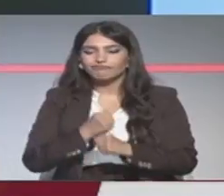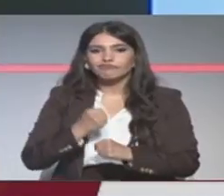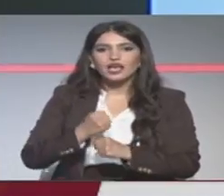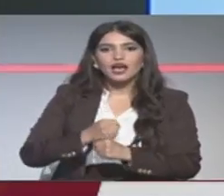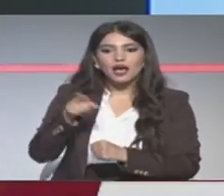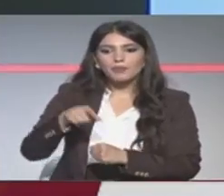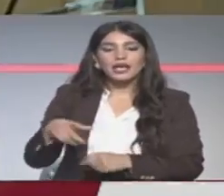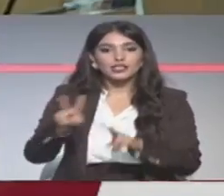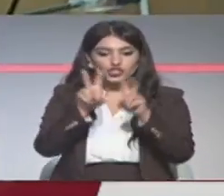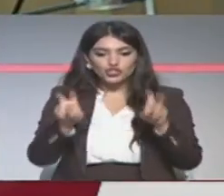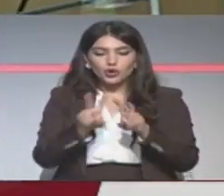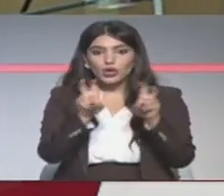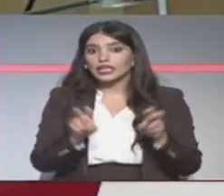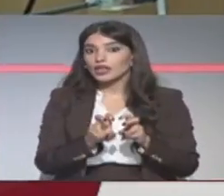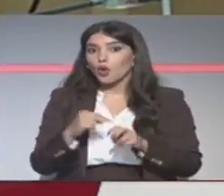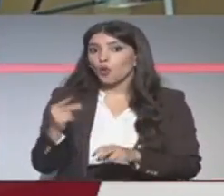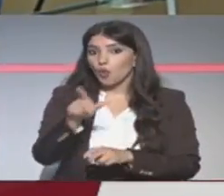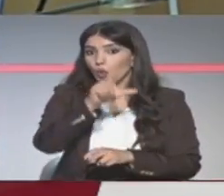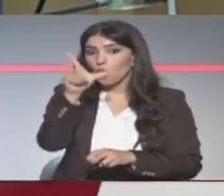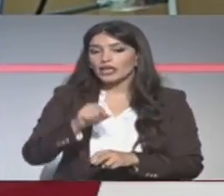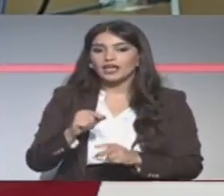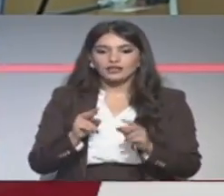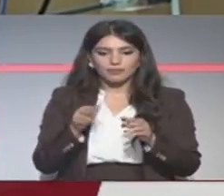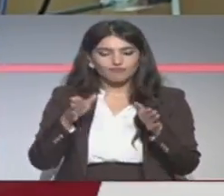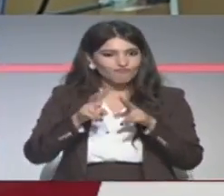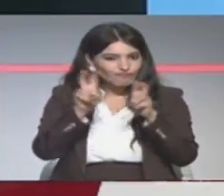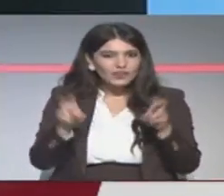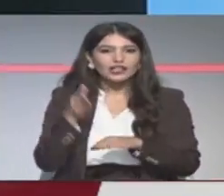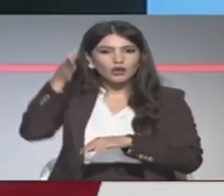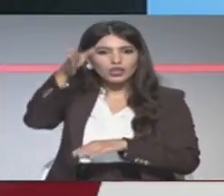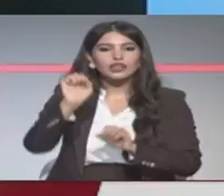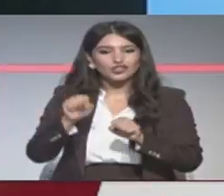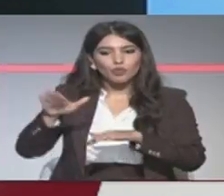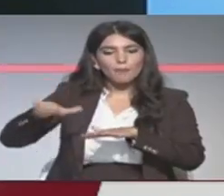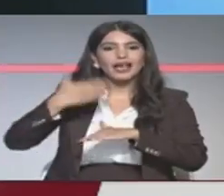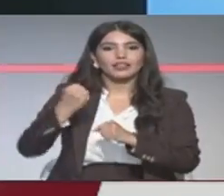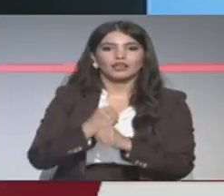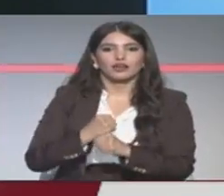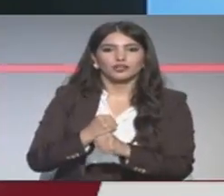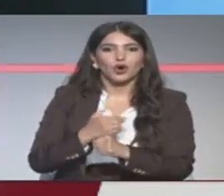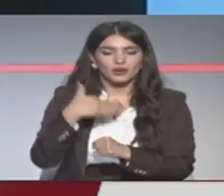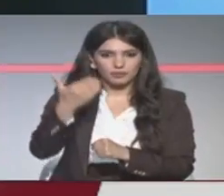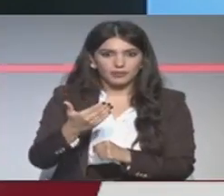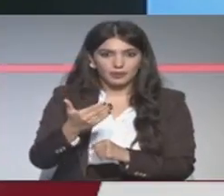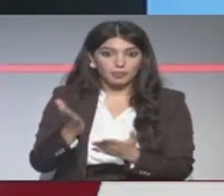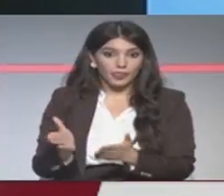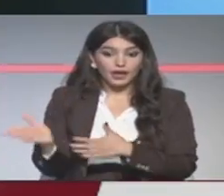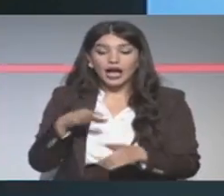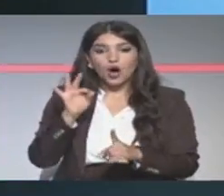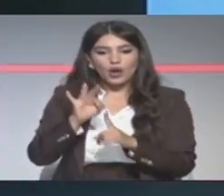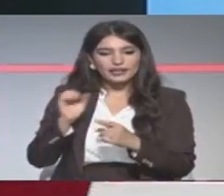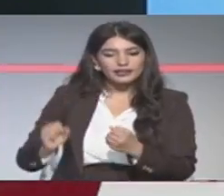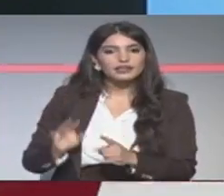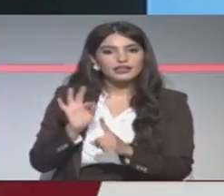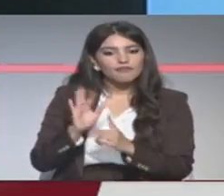تأهيل 7 شهادات وطنية ذات أفاق تشغيلية عالية. مهمة اللي خدمنا عليها هي دعم الشعب